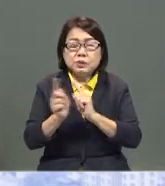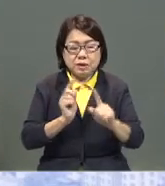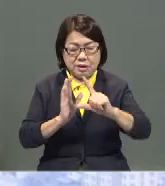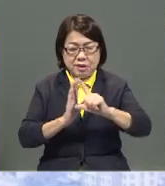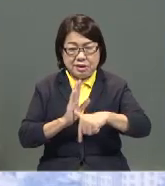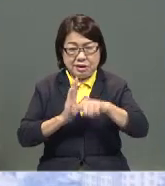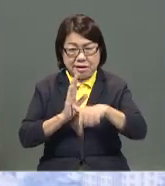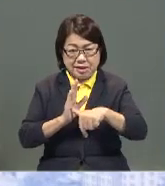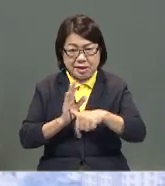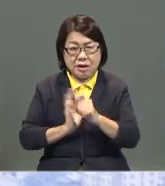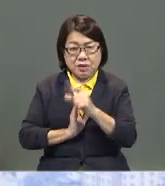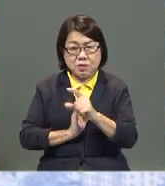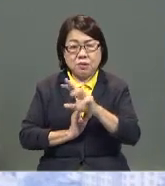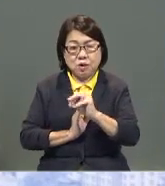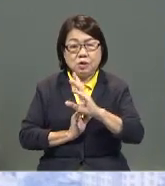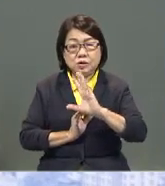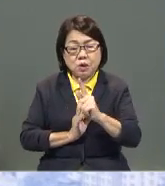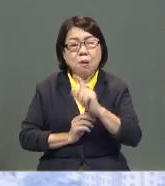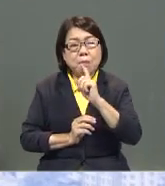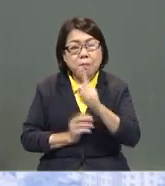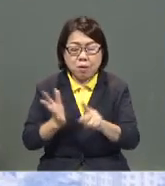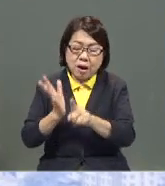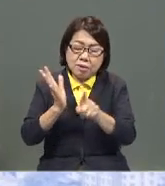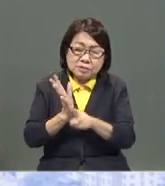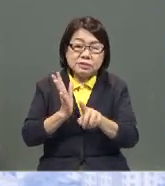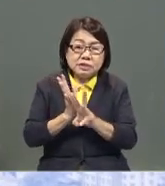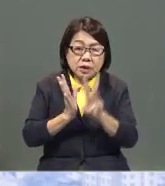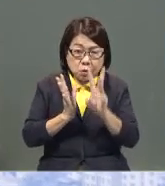ถ้าเกิดขึ้นได้เลยครับผมก็หนักนั่งเรียนถามกับทางทางท่านเลขาสมช.ว่าเราจะเรียกเป็นระยะที่ 6